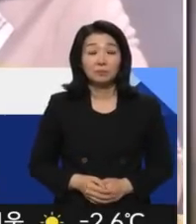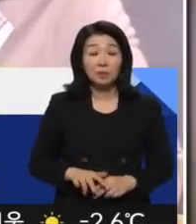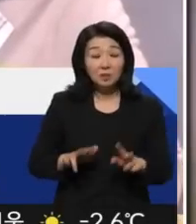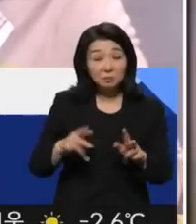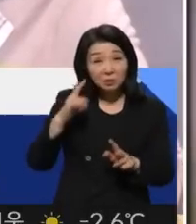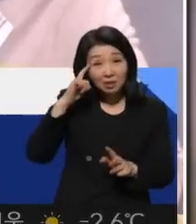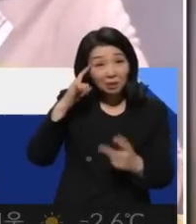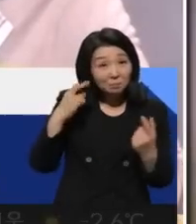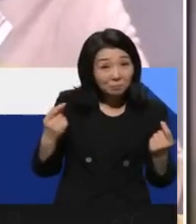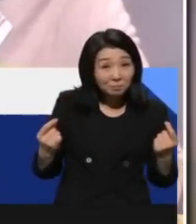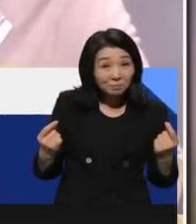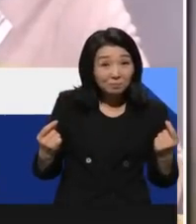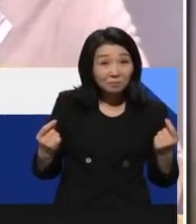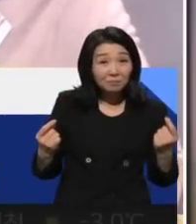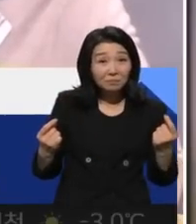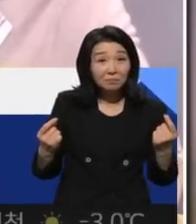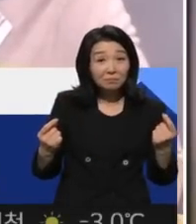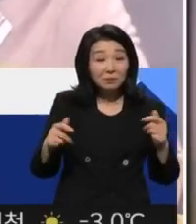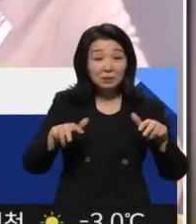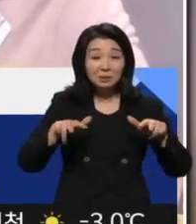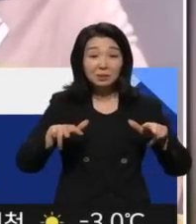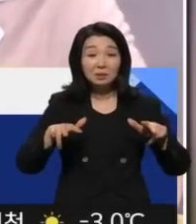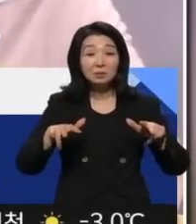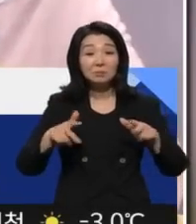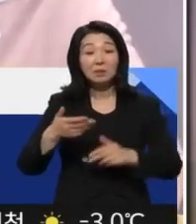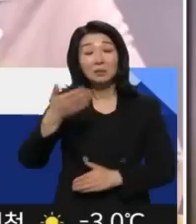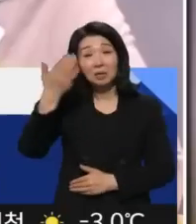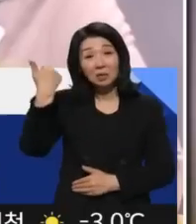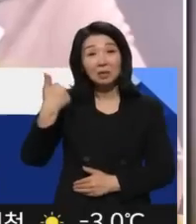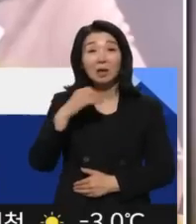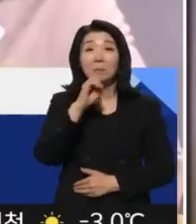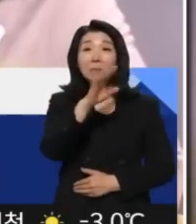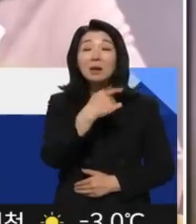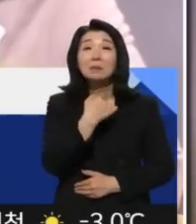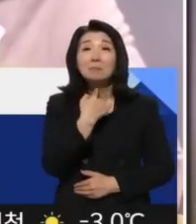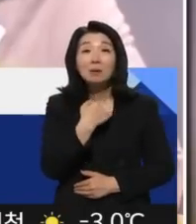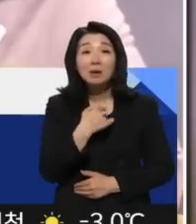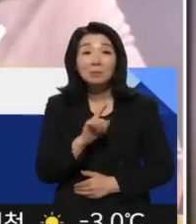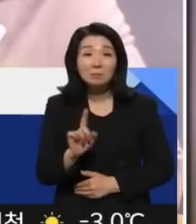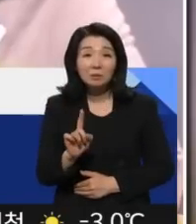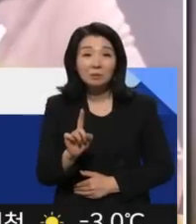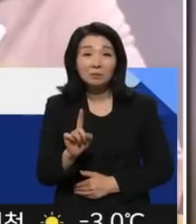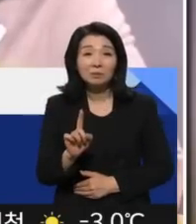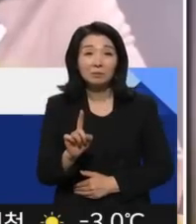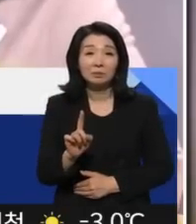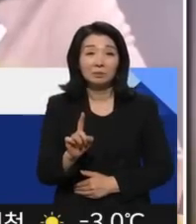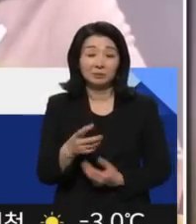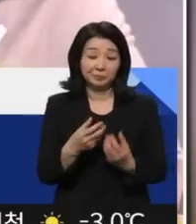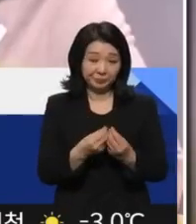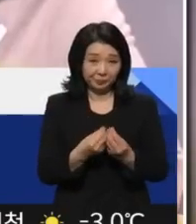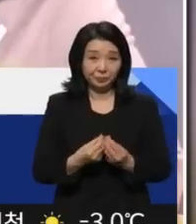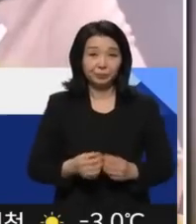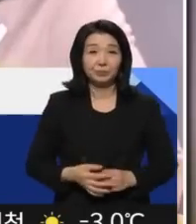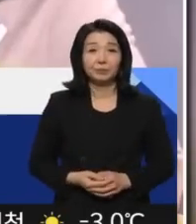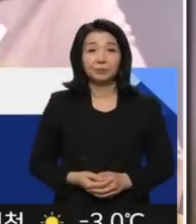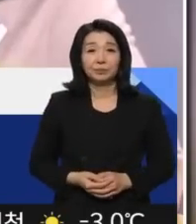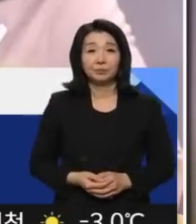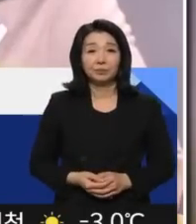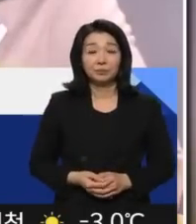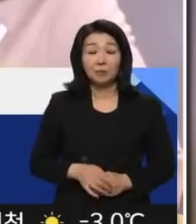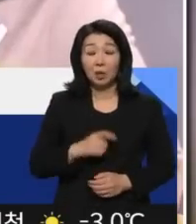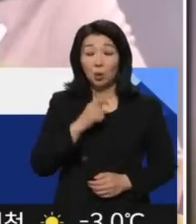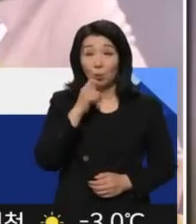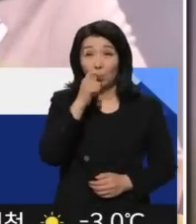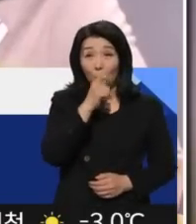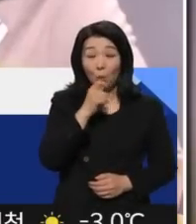그렇게 생각합니까? 지금 그때 제가 했던 이야기가 이제 그 예를 들면